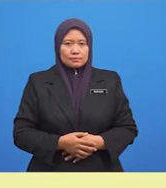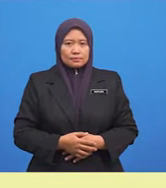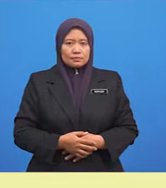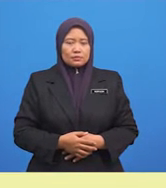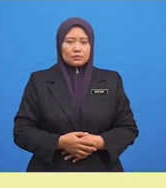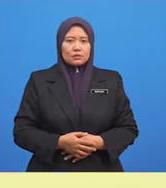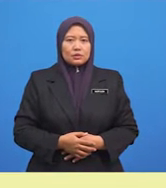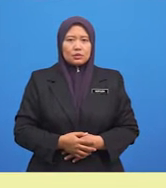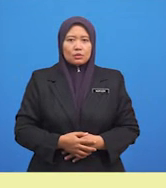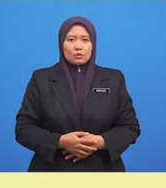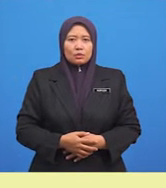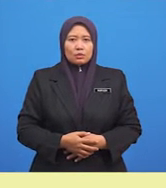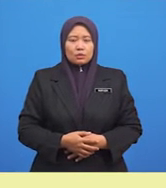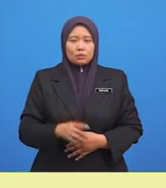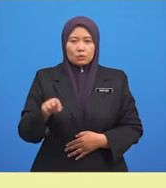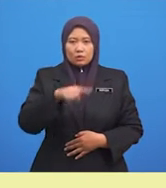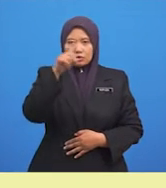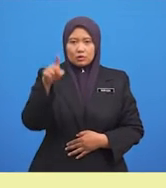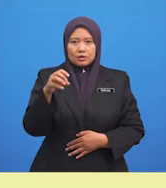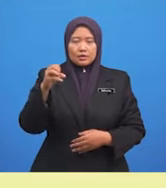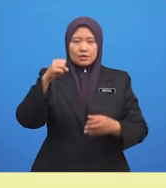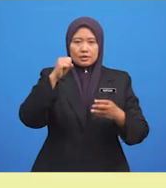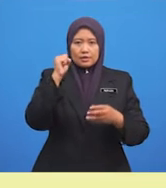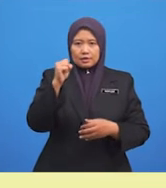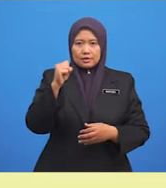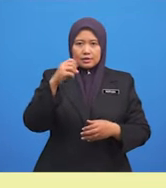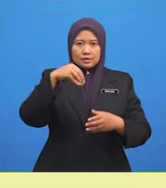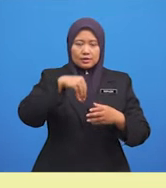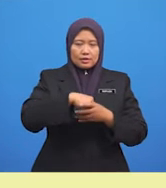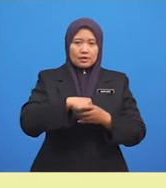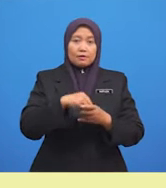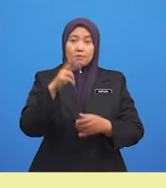maka bulatan S berada di dalam bulatan R.